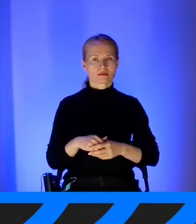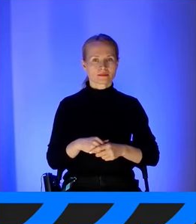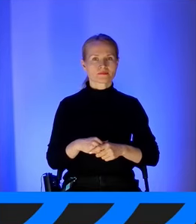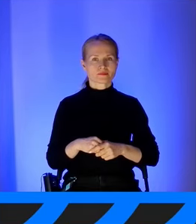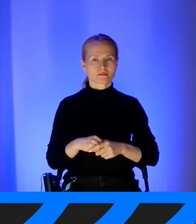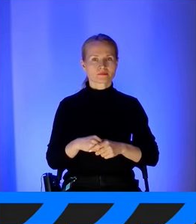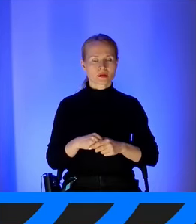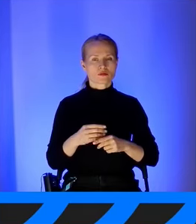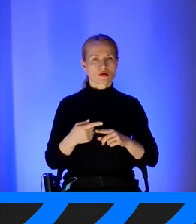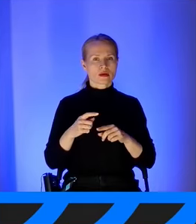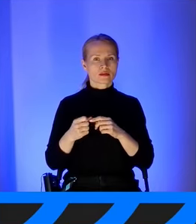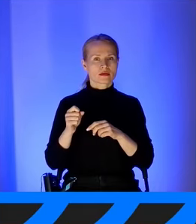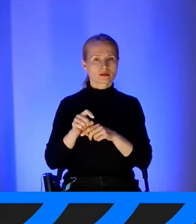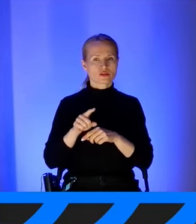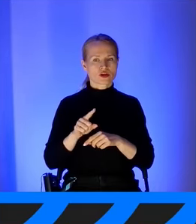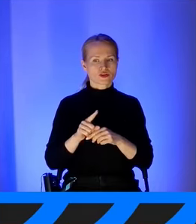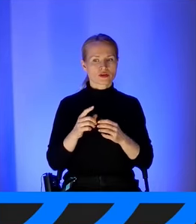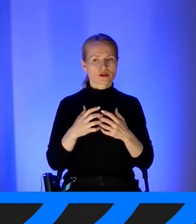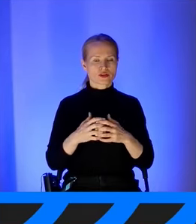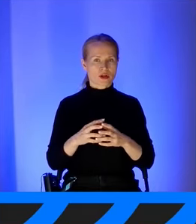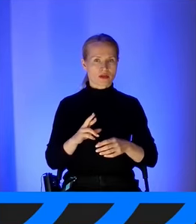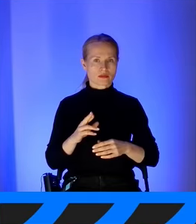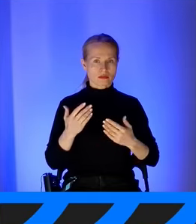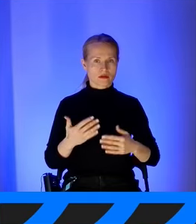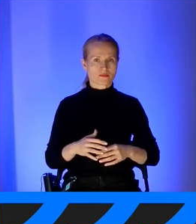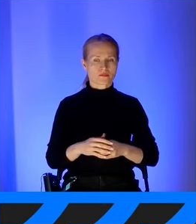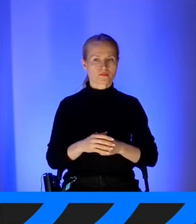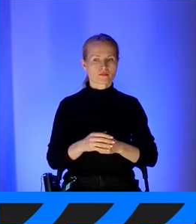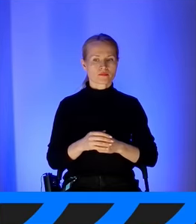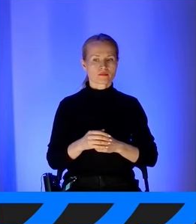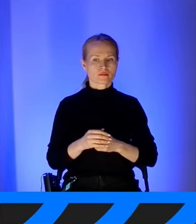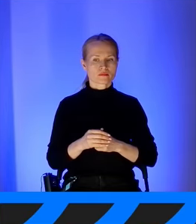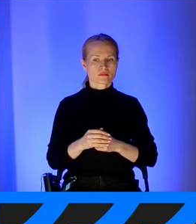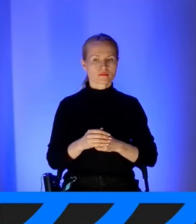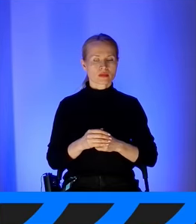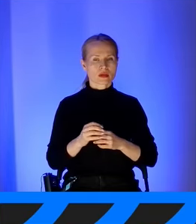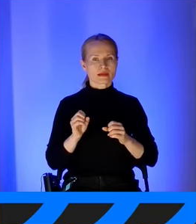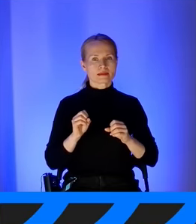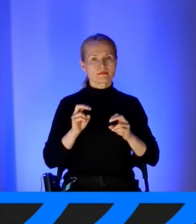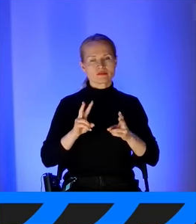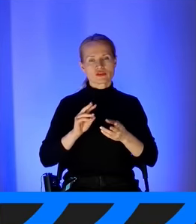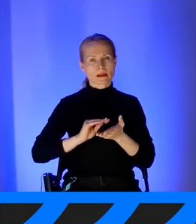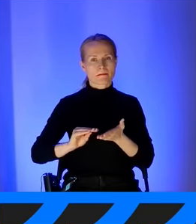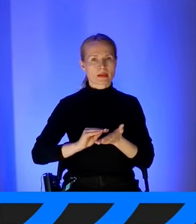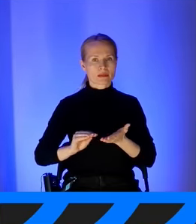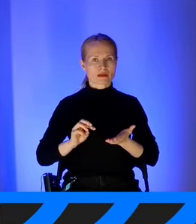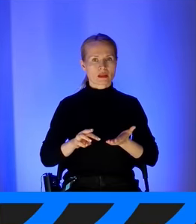это задача которая решается и разработке потому чтоп довольно специфичный в